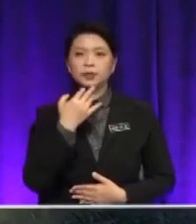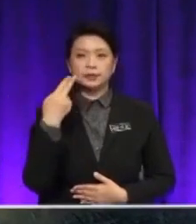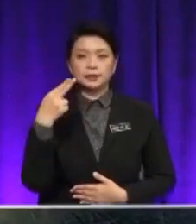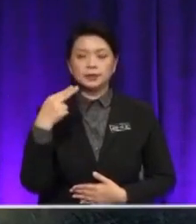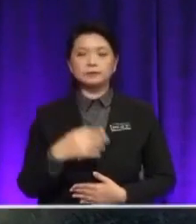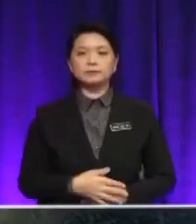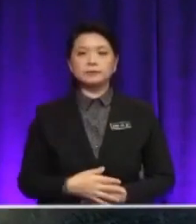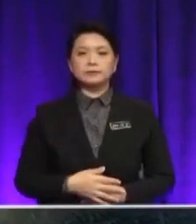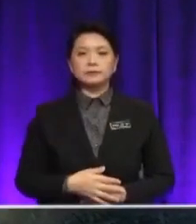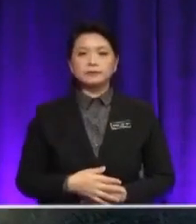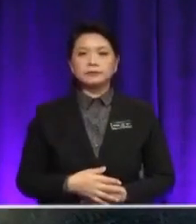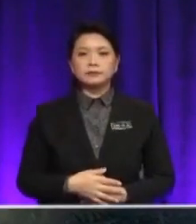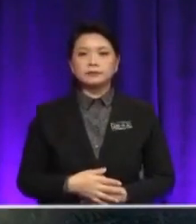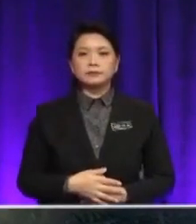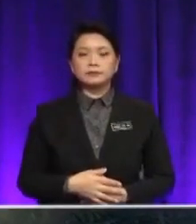Chandra.